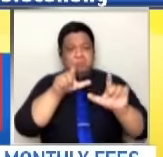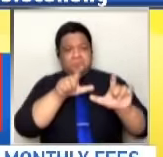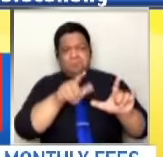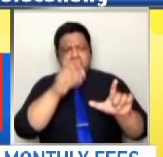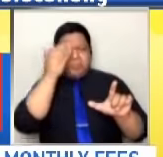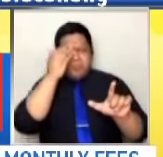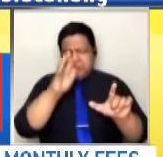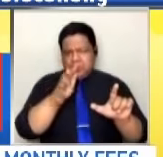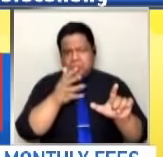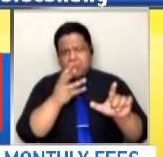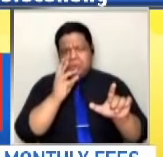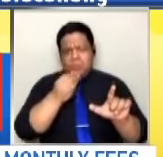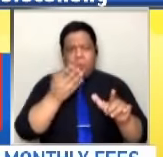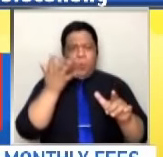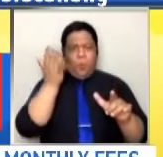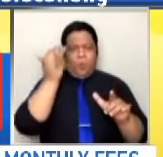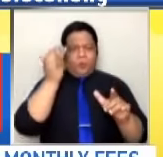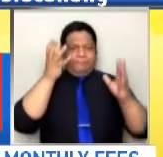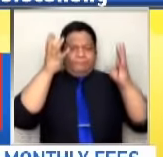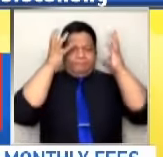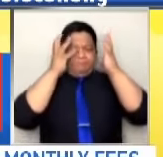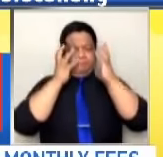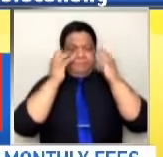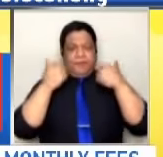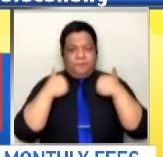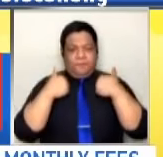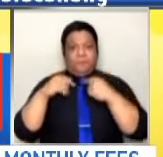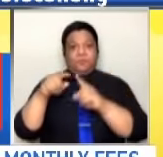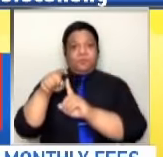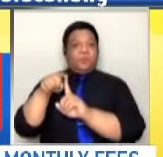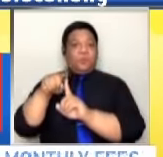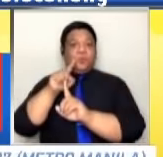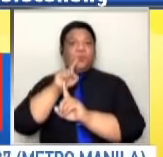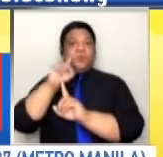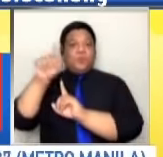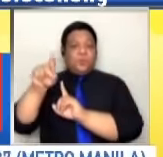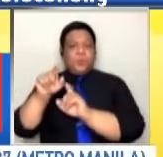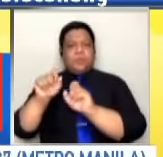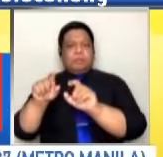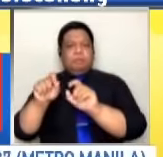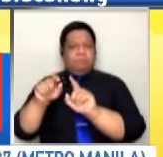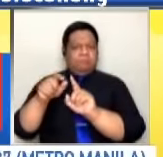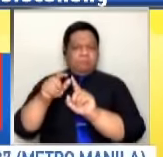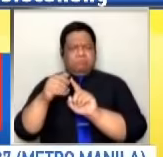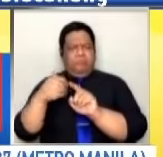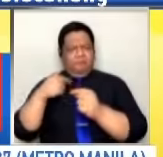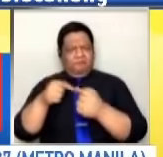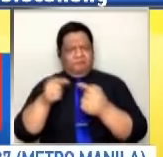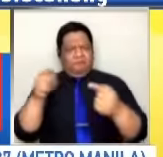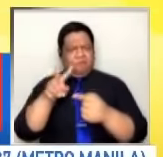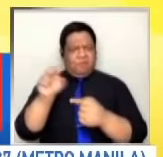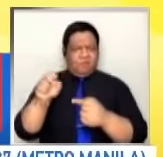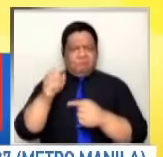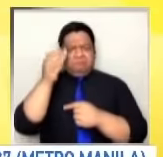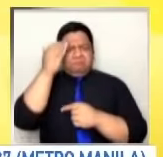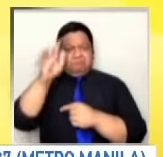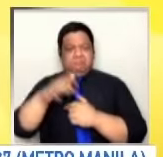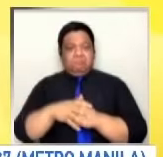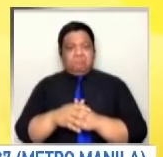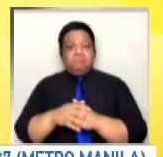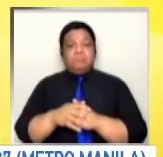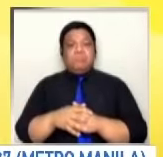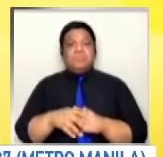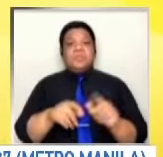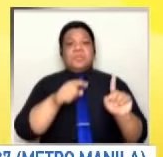sa mga ito. Isang sales agent ang biktima at wala raw itong kilalang kaaway ayon sa kanyang mga kaanak. Patay ang isang radio